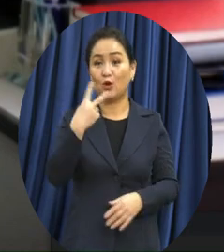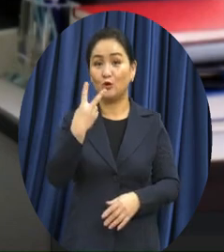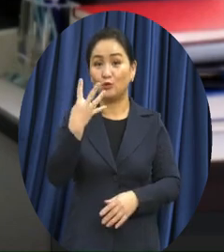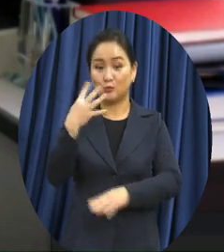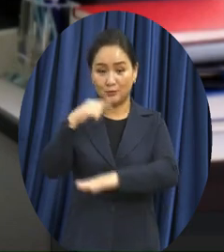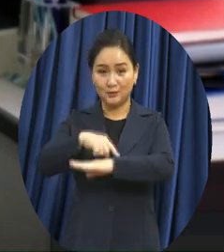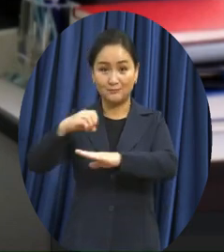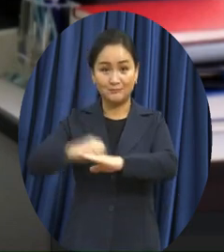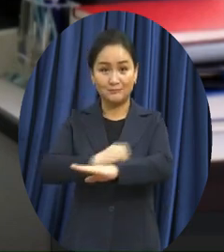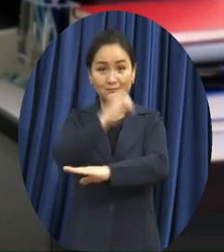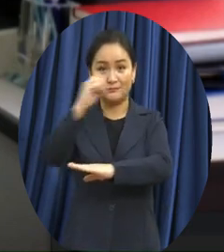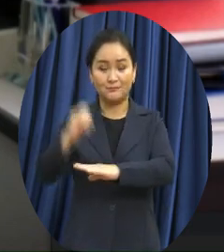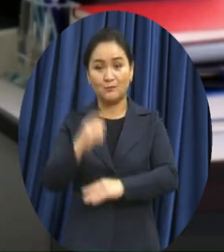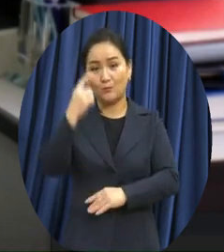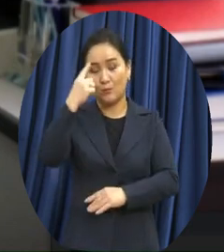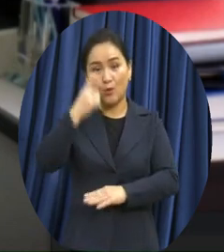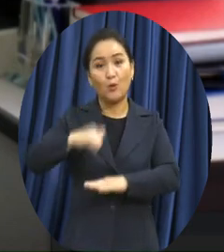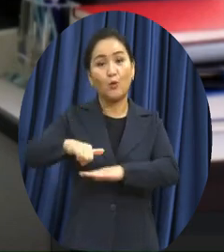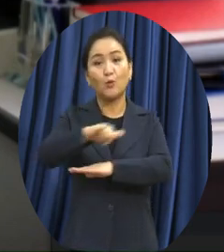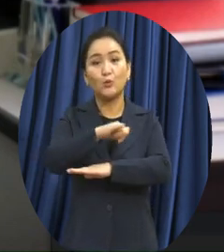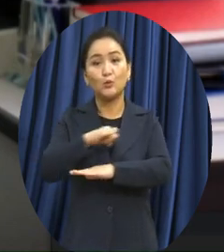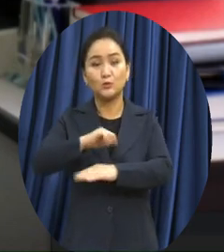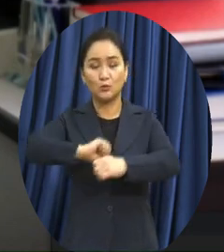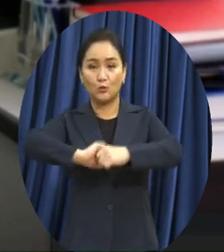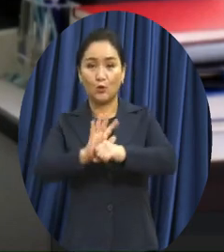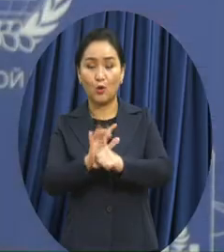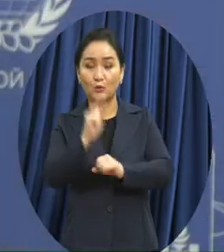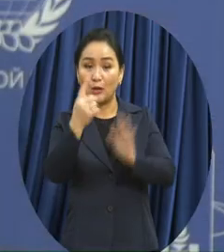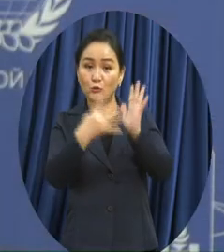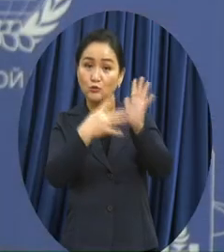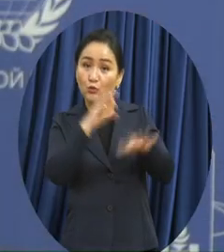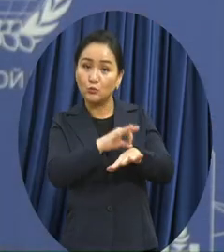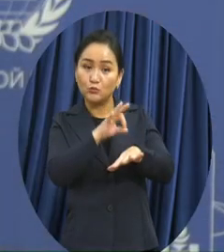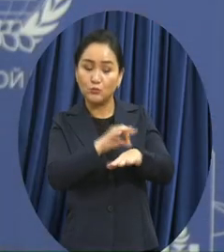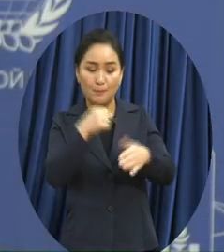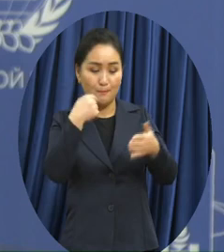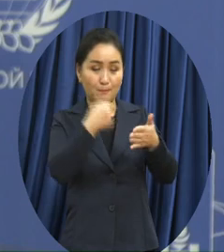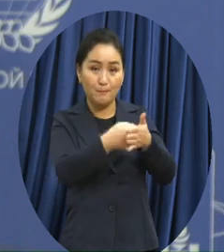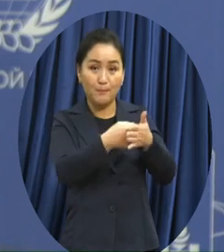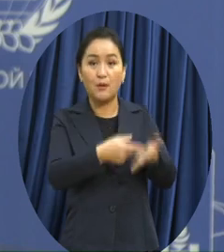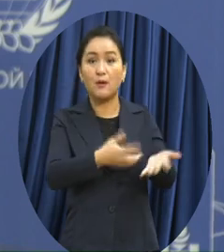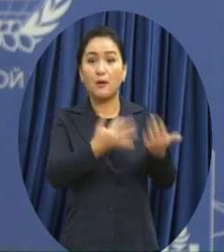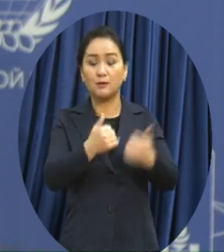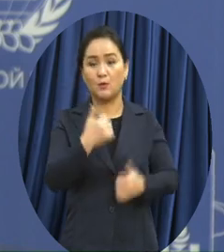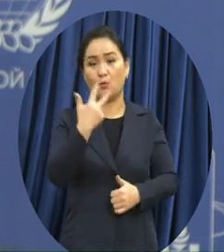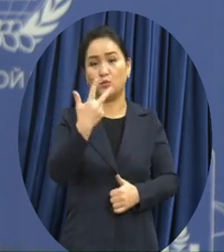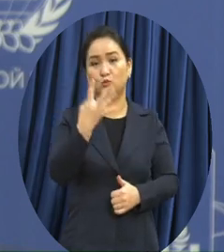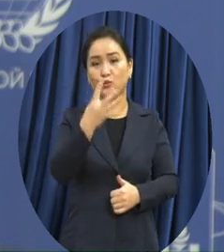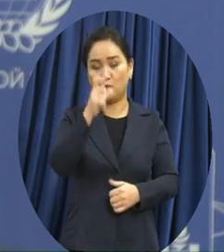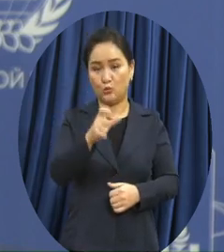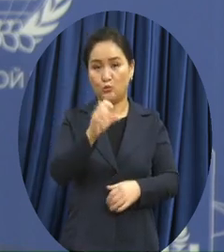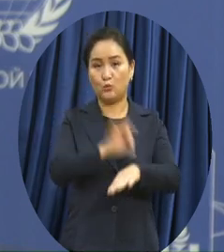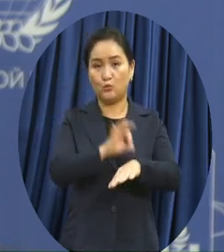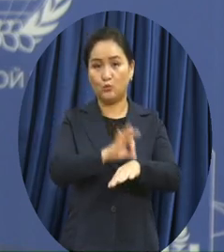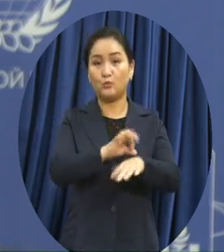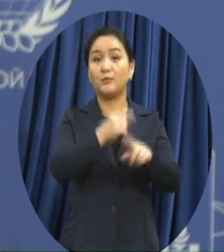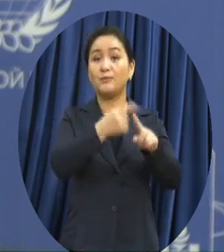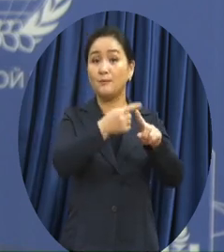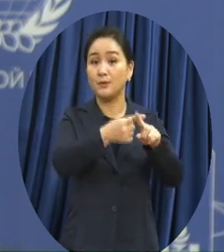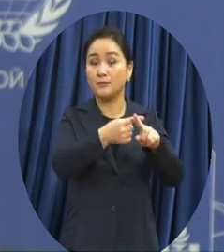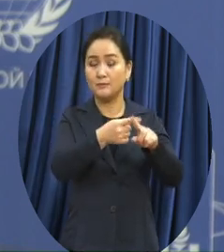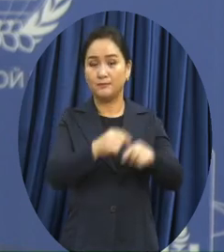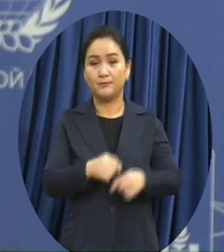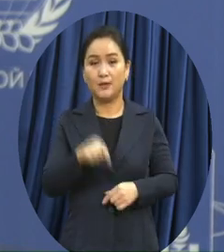цагийн хугацаанд манай улсын хэмжээнд коронавирус халдварын батлагдсан 34 тохиолдол бүртгэгдсэн. За,